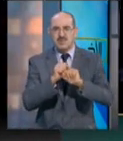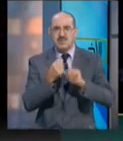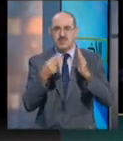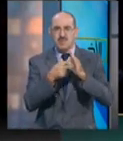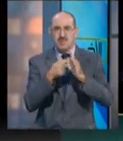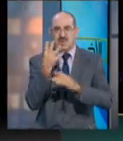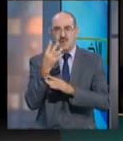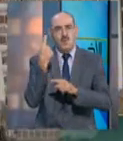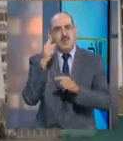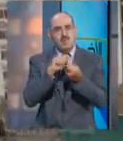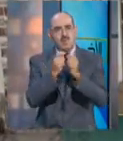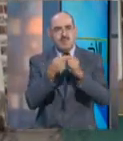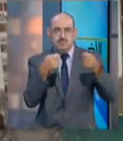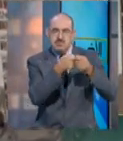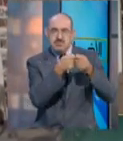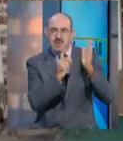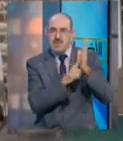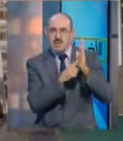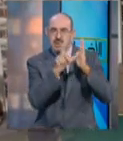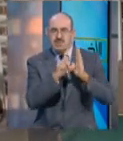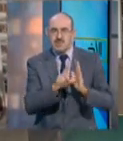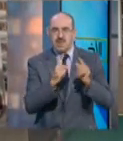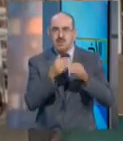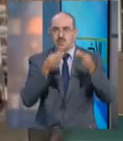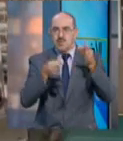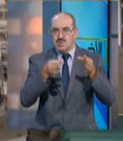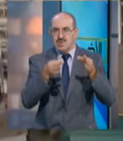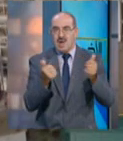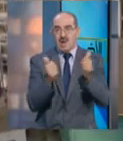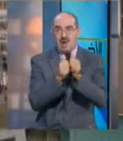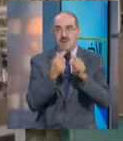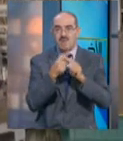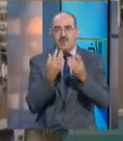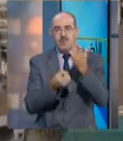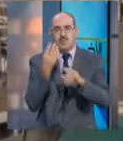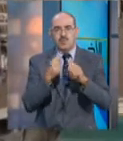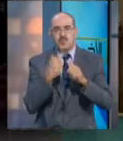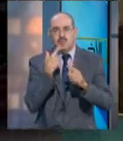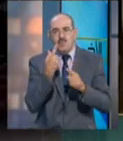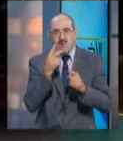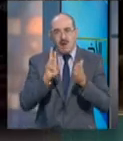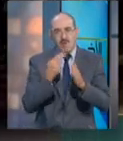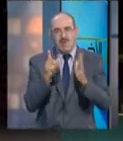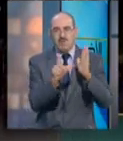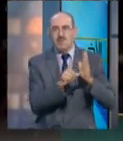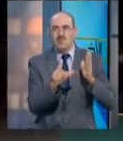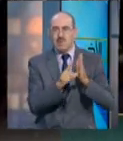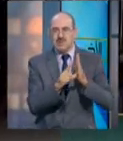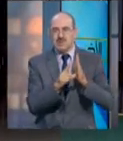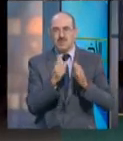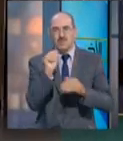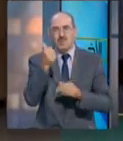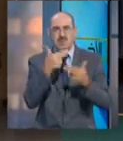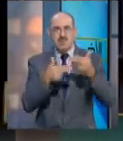6 سبتمبر 2004 في إطار التكييف القانوني الأساسي للقضاء، مع فحوى وروح المراجعة الدستورية